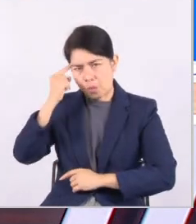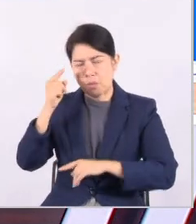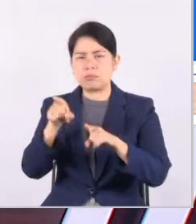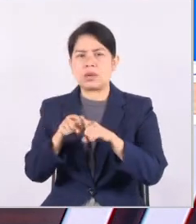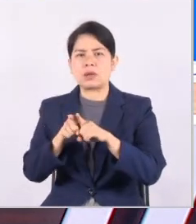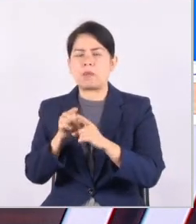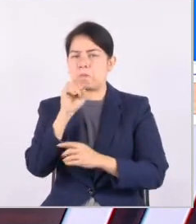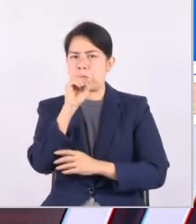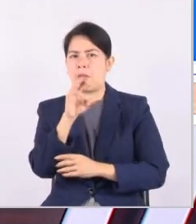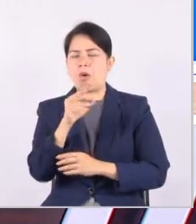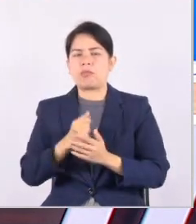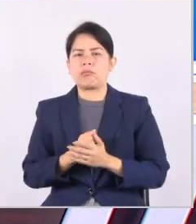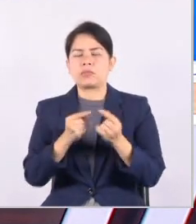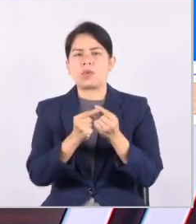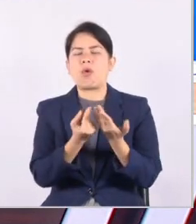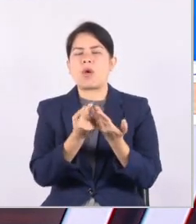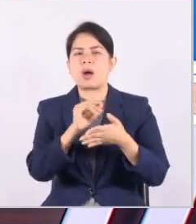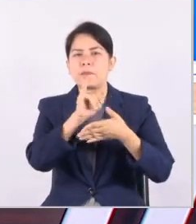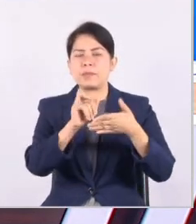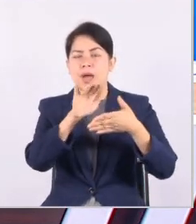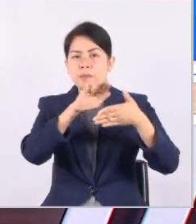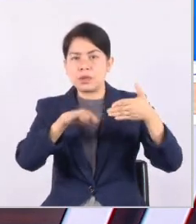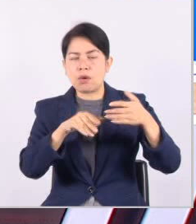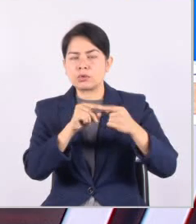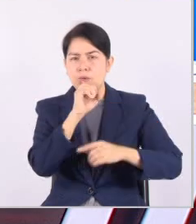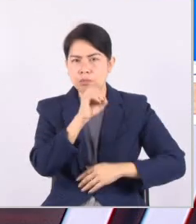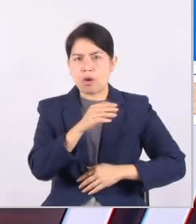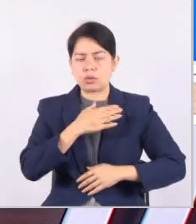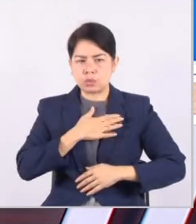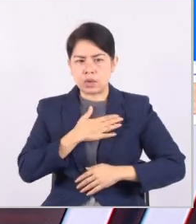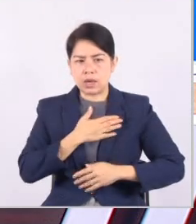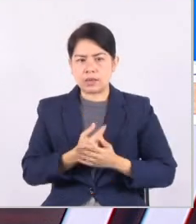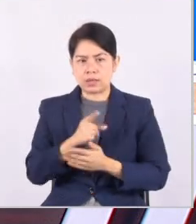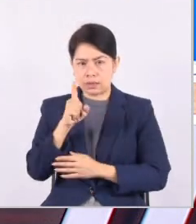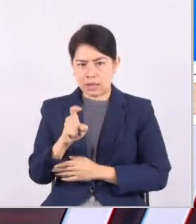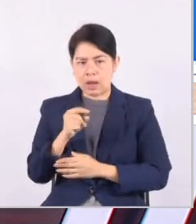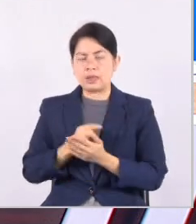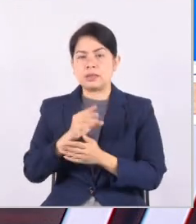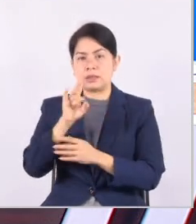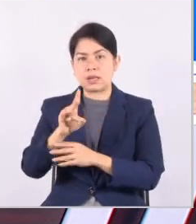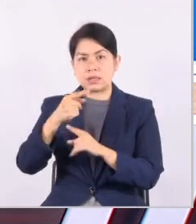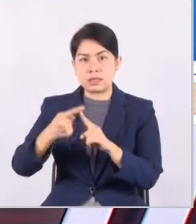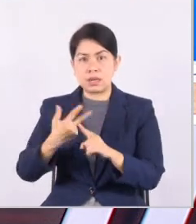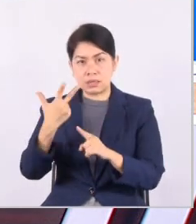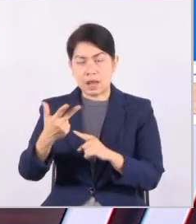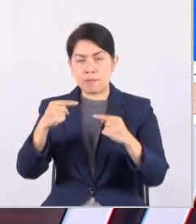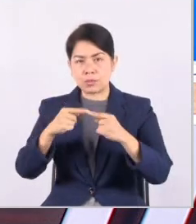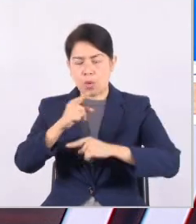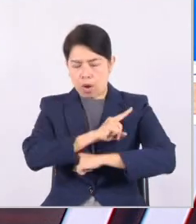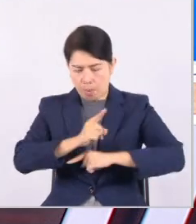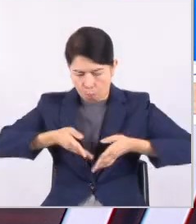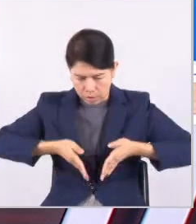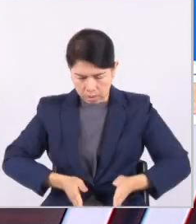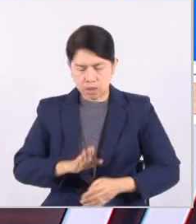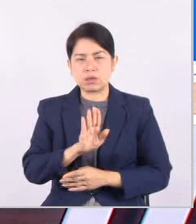รอ บอกไว้เลยค่ะสั่งเสียไว้กับญาติๆเลยบอกว่าเดี๋ยวจะตายวันที่7มีนาคมซึ่งตรงกับวันเกิดของคุณป้านั่นแหละเห